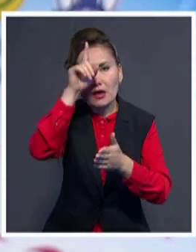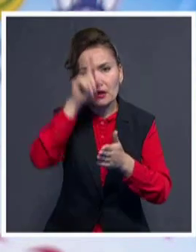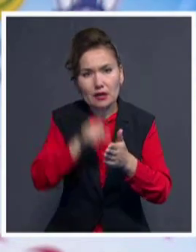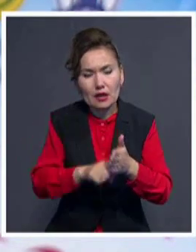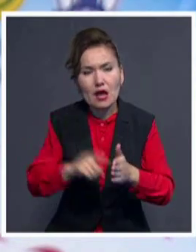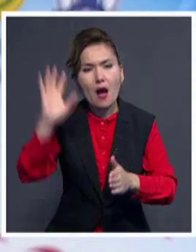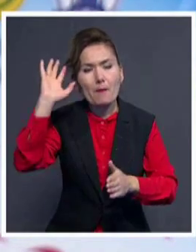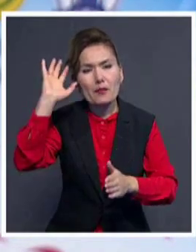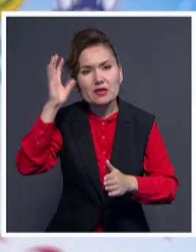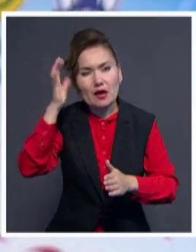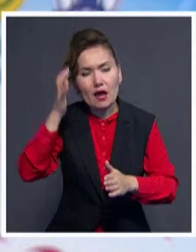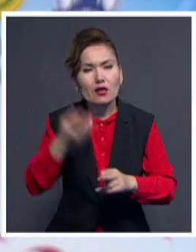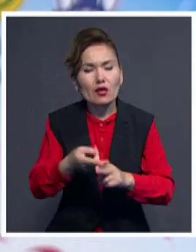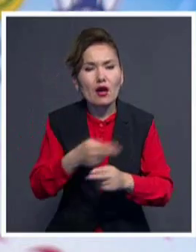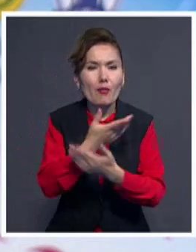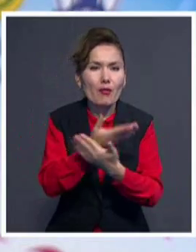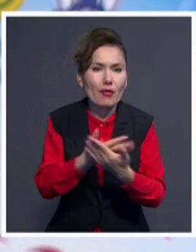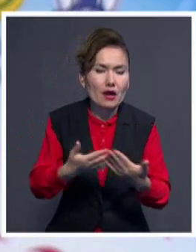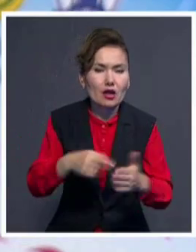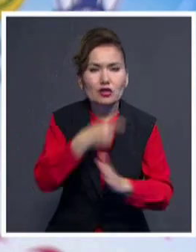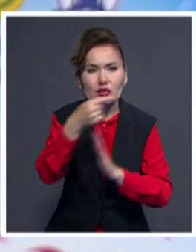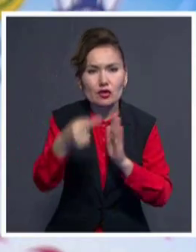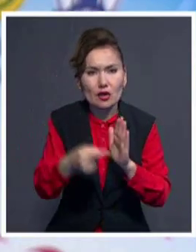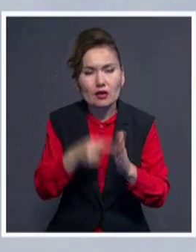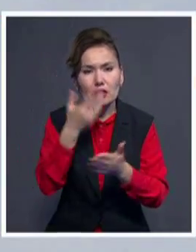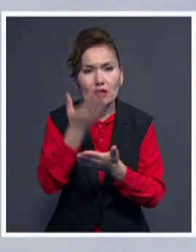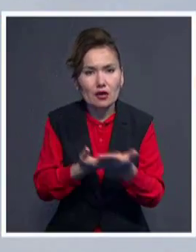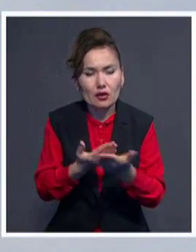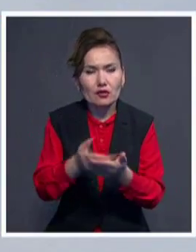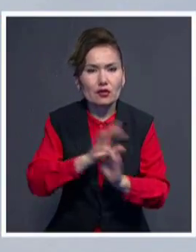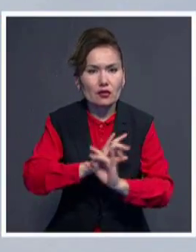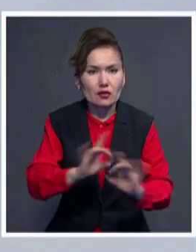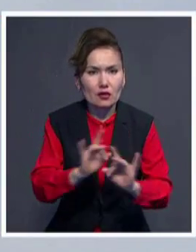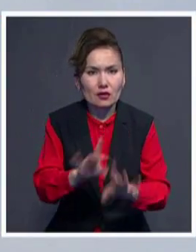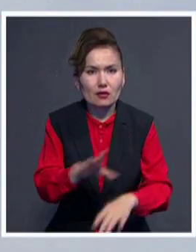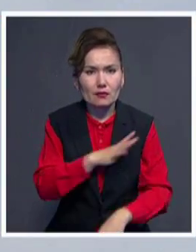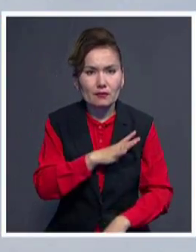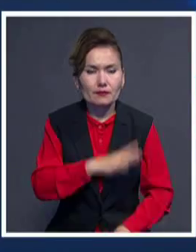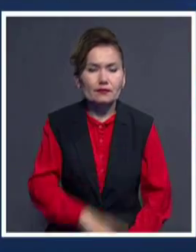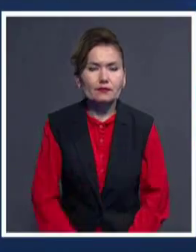да, жалпы салт-дәстүріміз жағынан да толыққанды мағлұмат жеткізілетін болады.